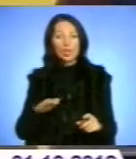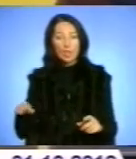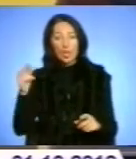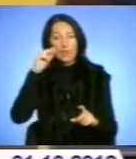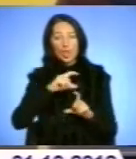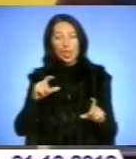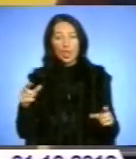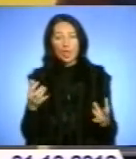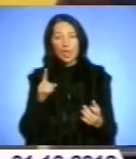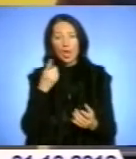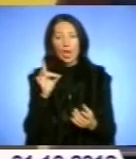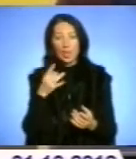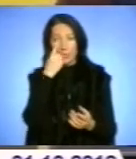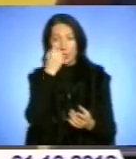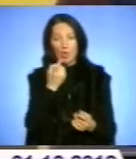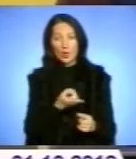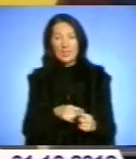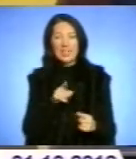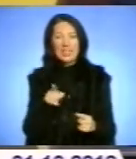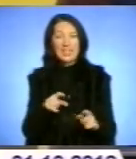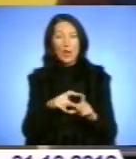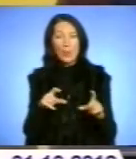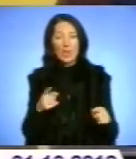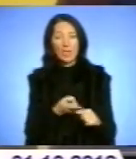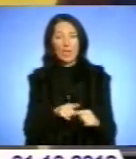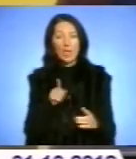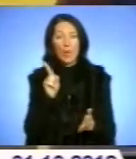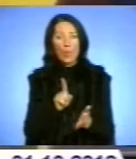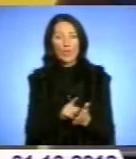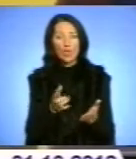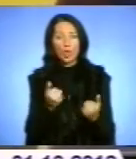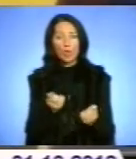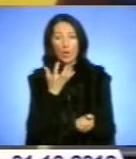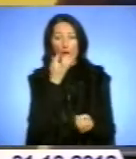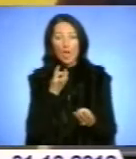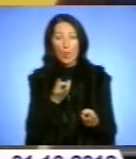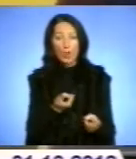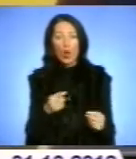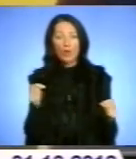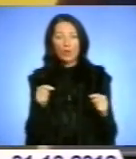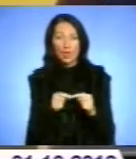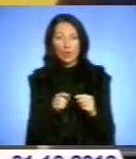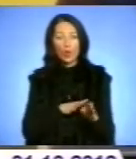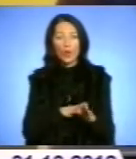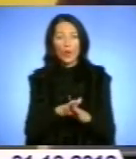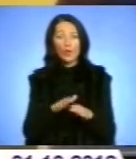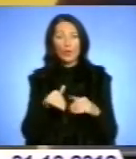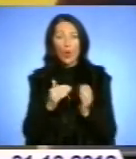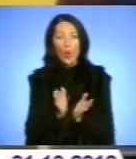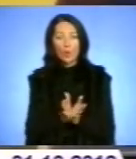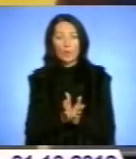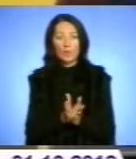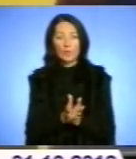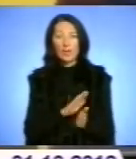раз попереджую. Це ті об'єкти, які повинні отримати тепло вчасно і в повному обсязі.